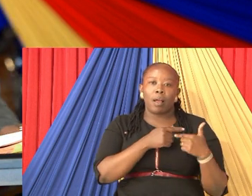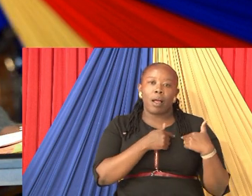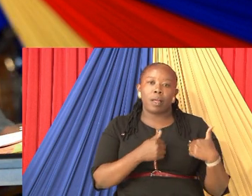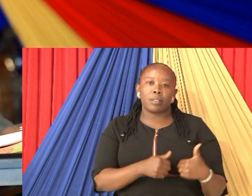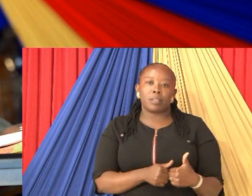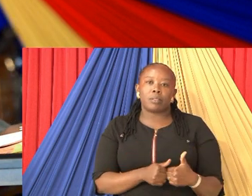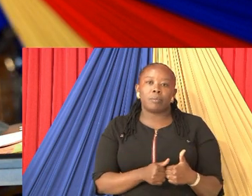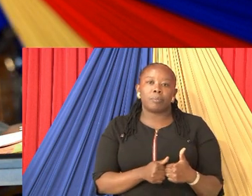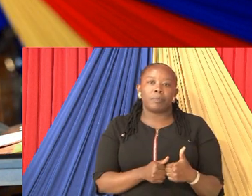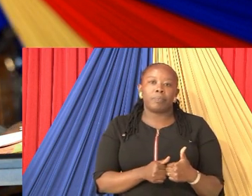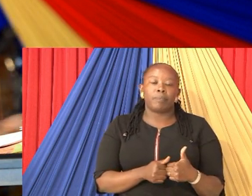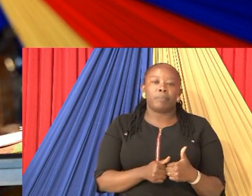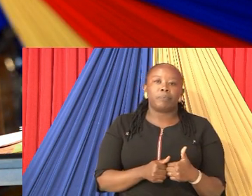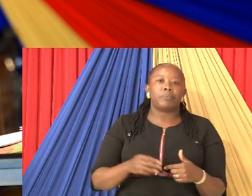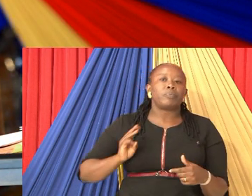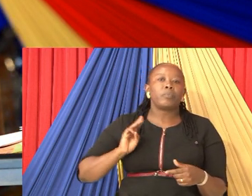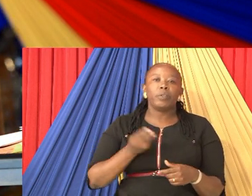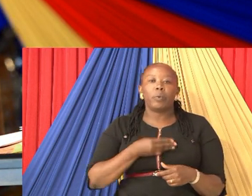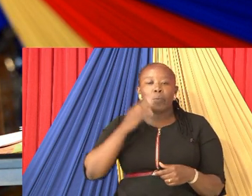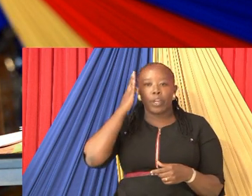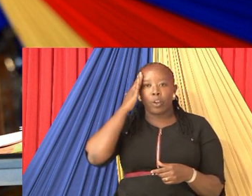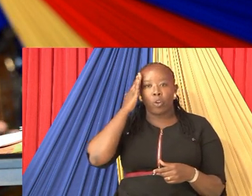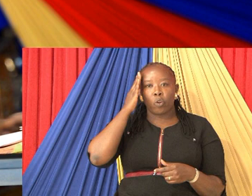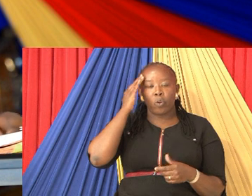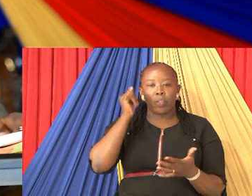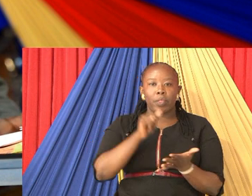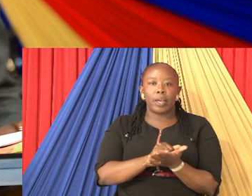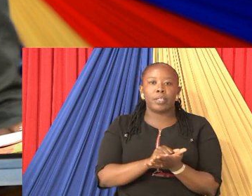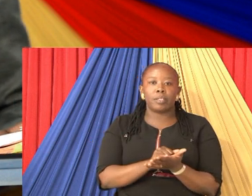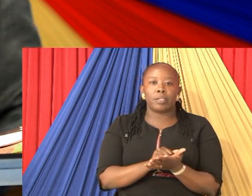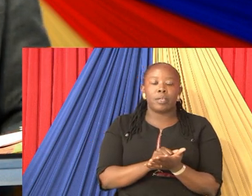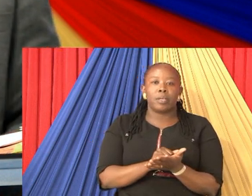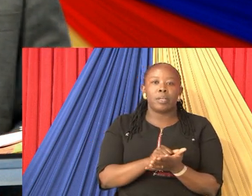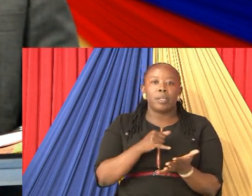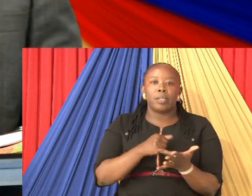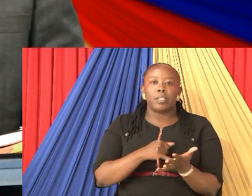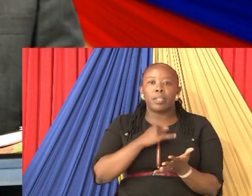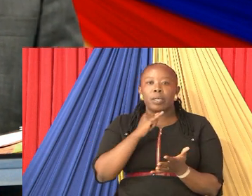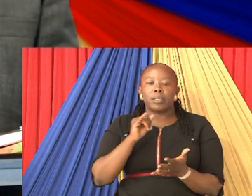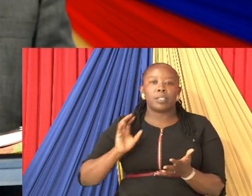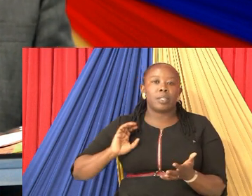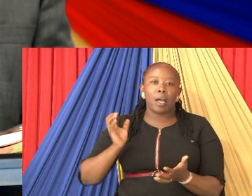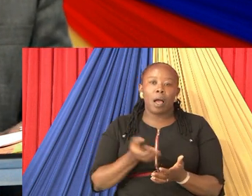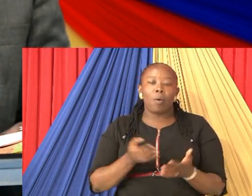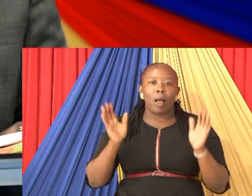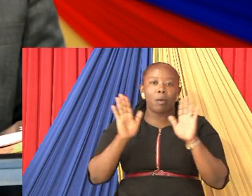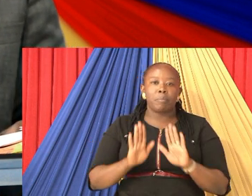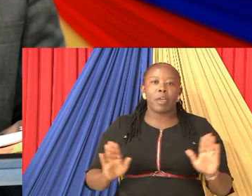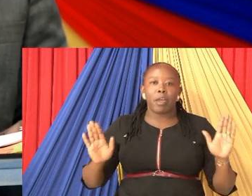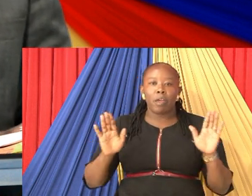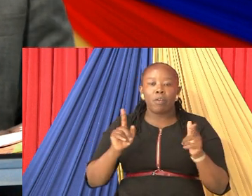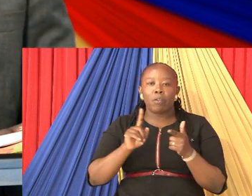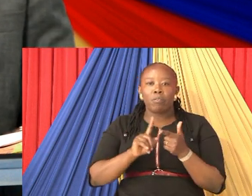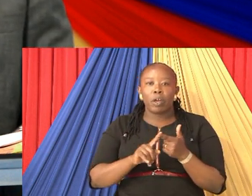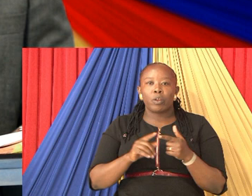know, tunajua kwamba ni desturi yetu wakati wote kutoa zaka za kumshukuru Mungu.